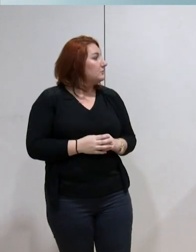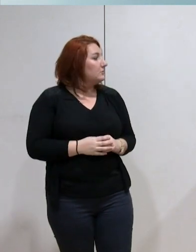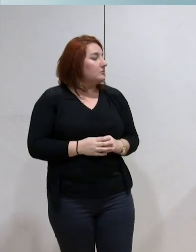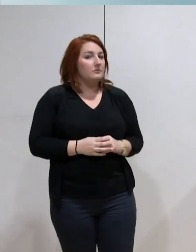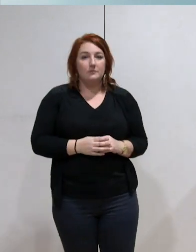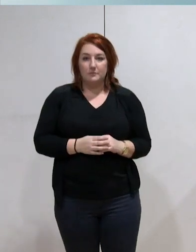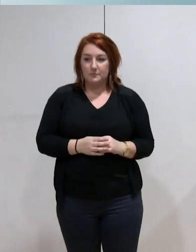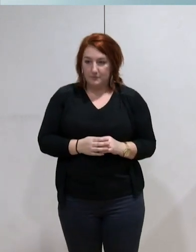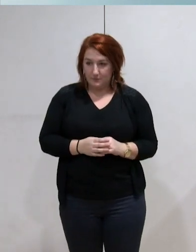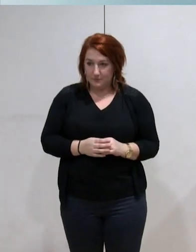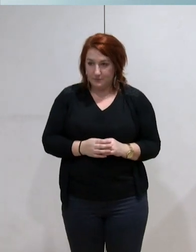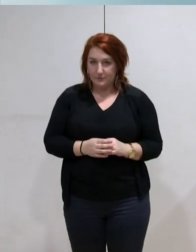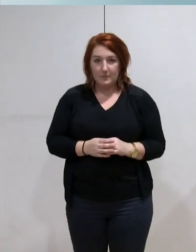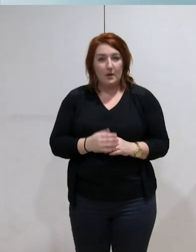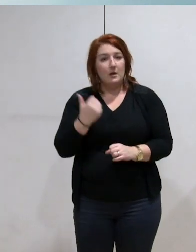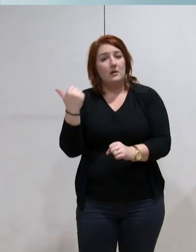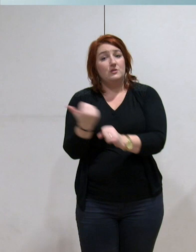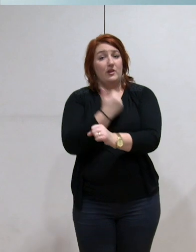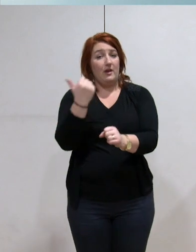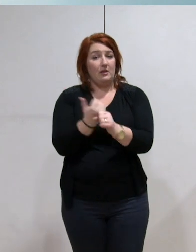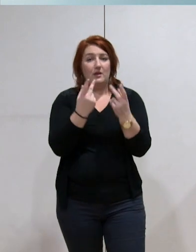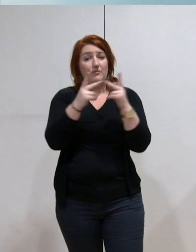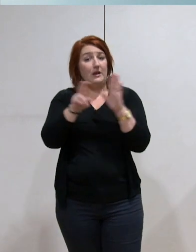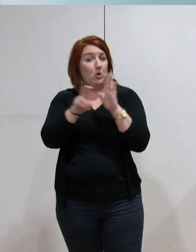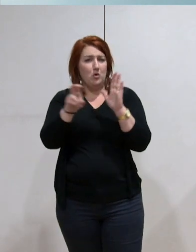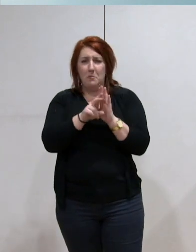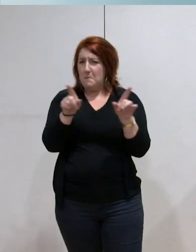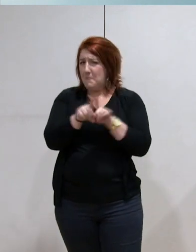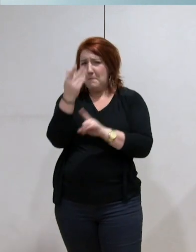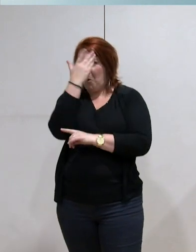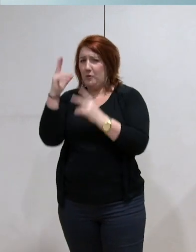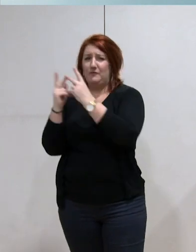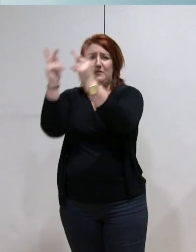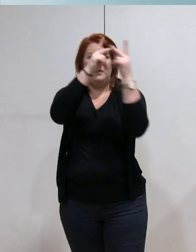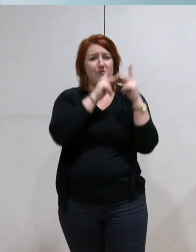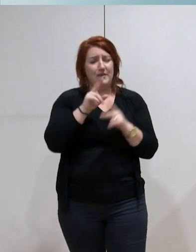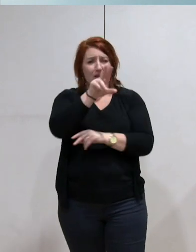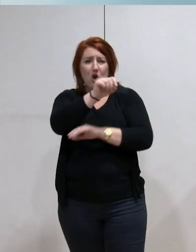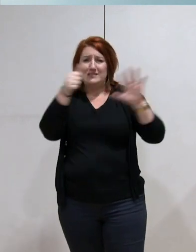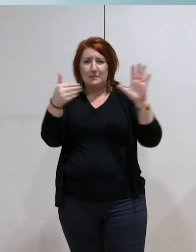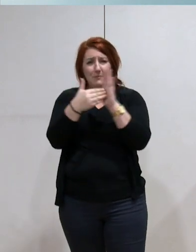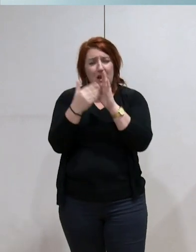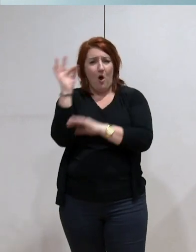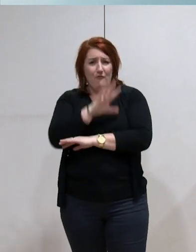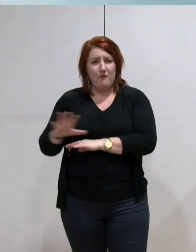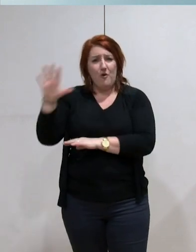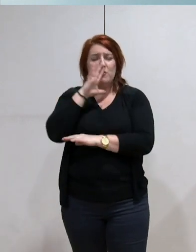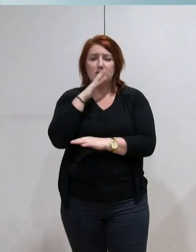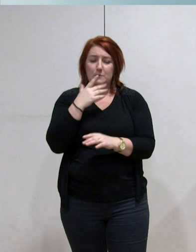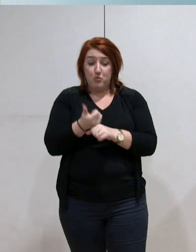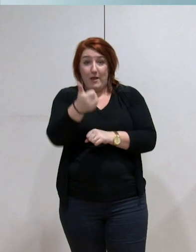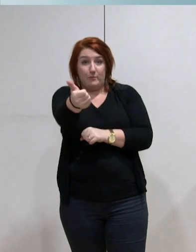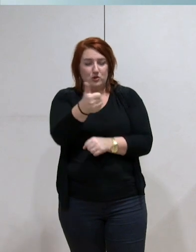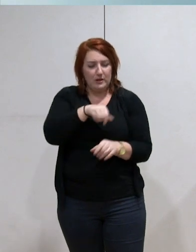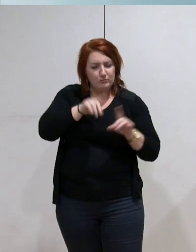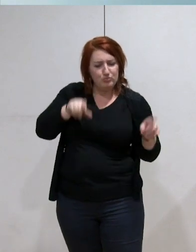fonctionne chné ch année Grenoble comme les 36000 communes de France élabore et vote son budget pour l'année suivante avec l'impératif